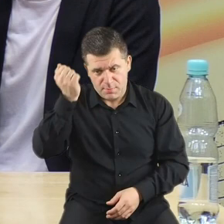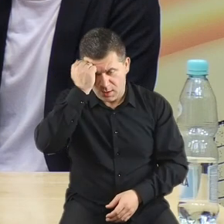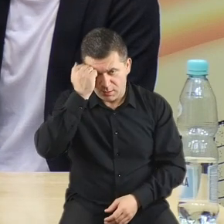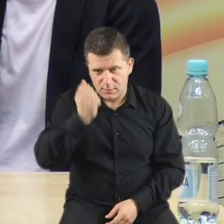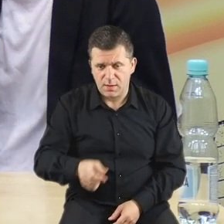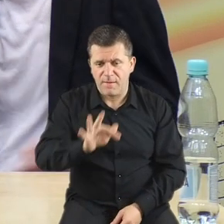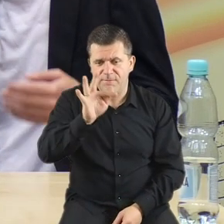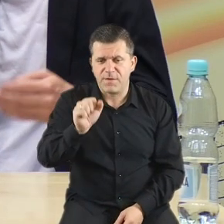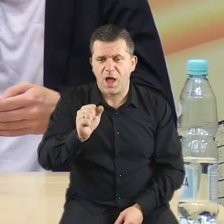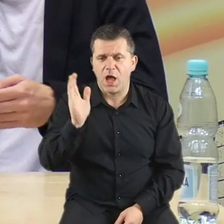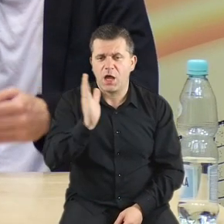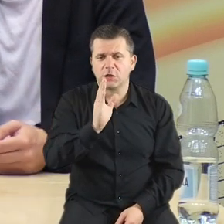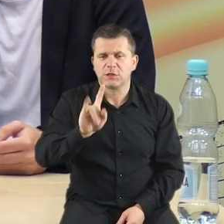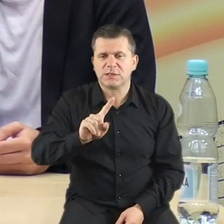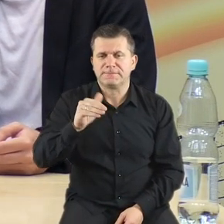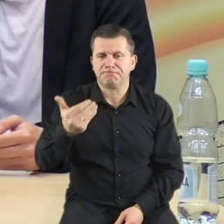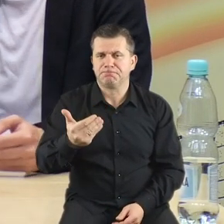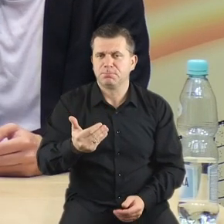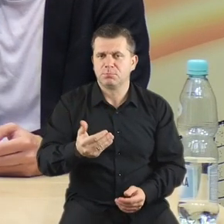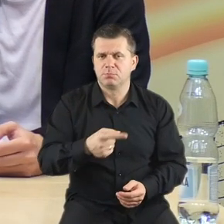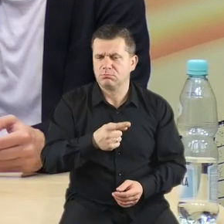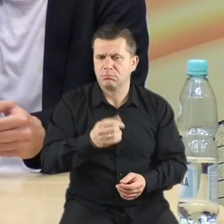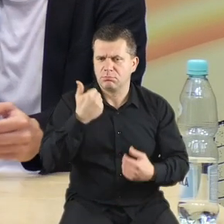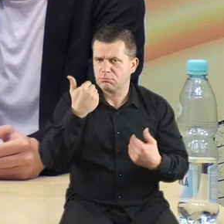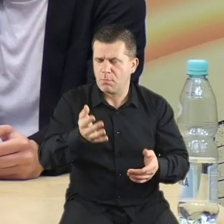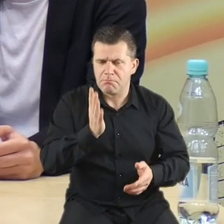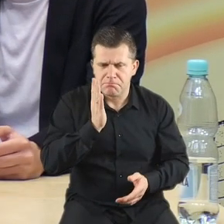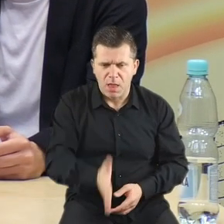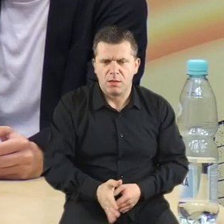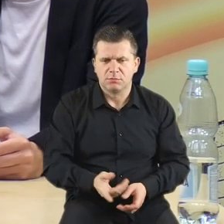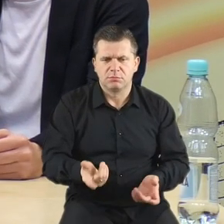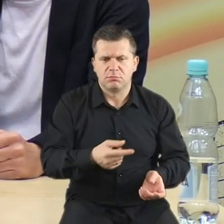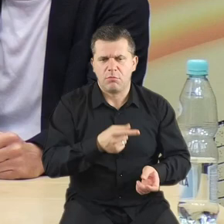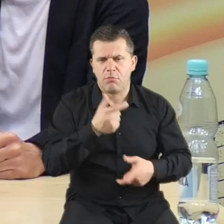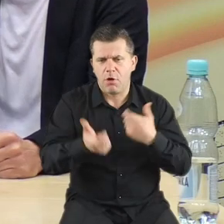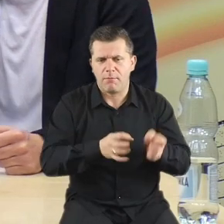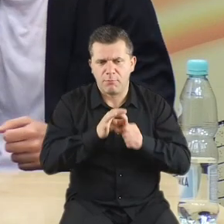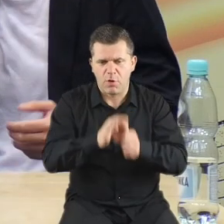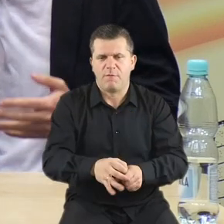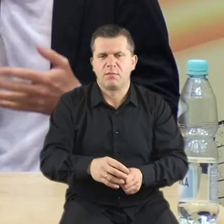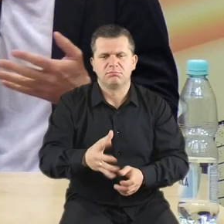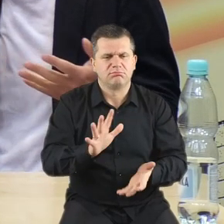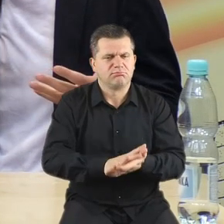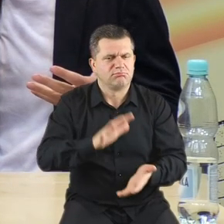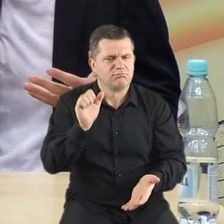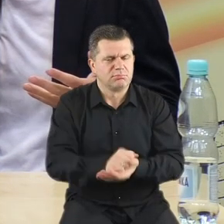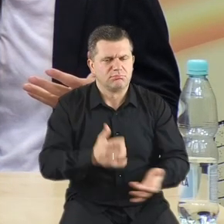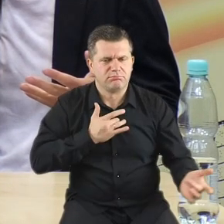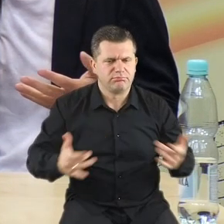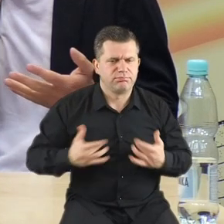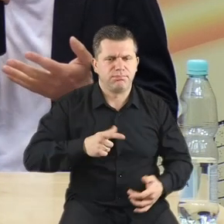faszyzm otwarcie obiecywał piekło, które potem wprowadził. Natomiast